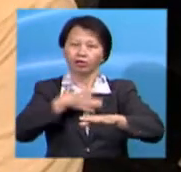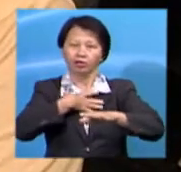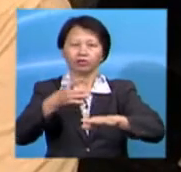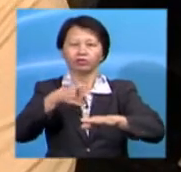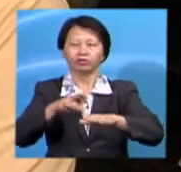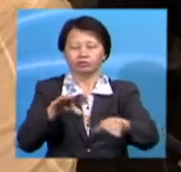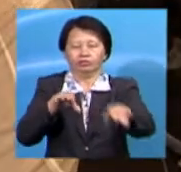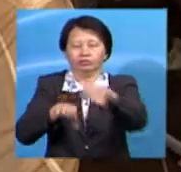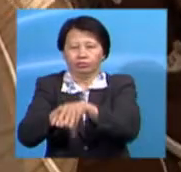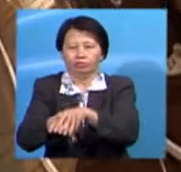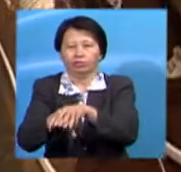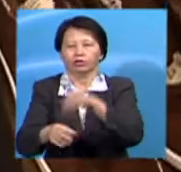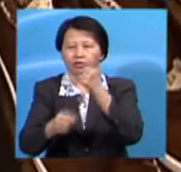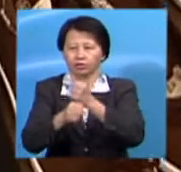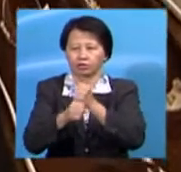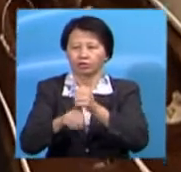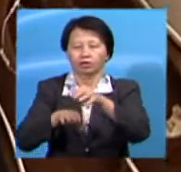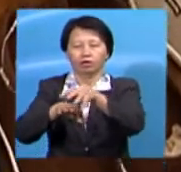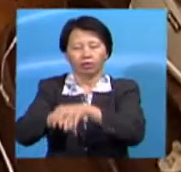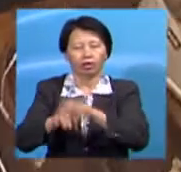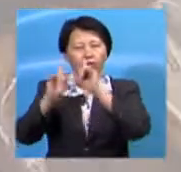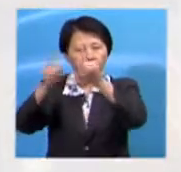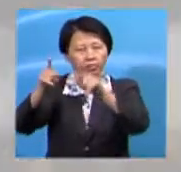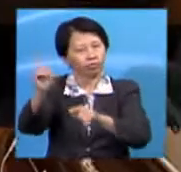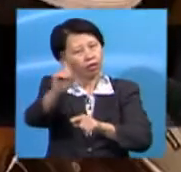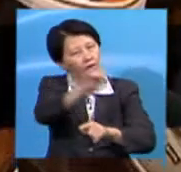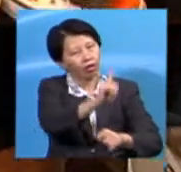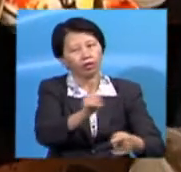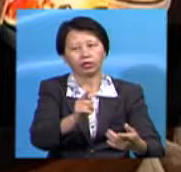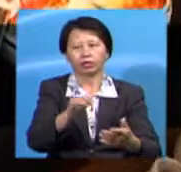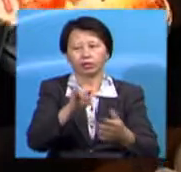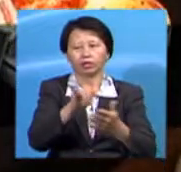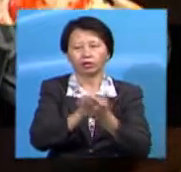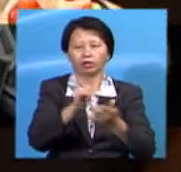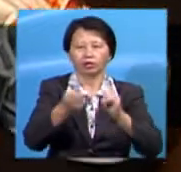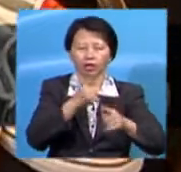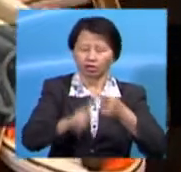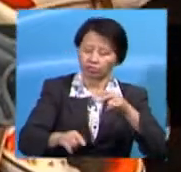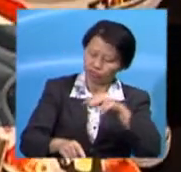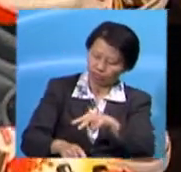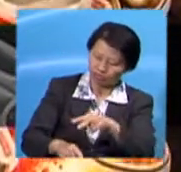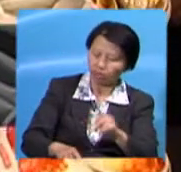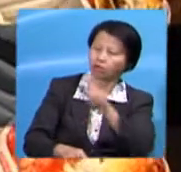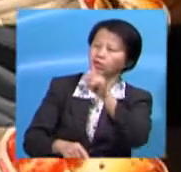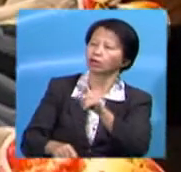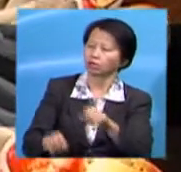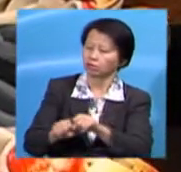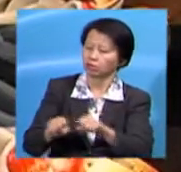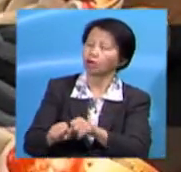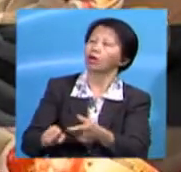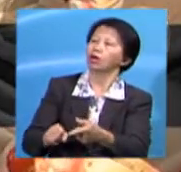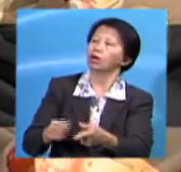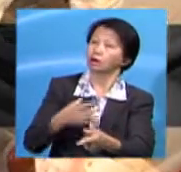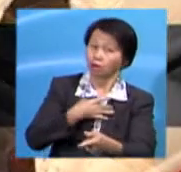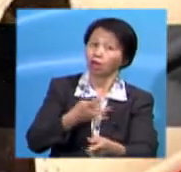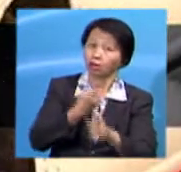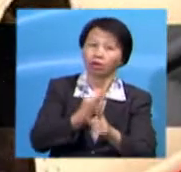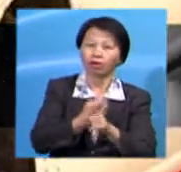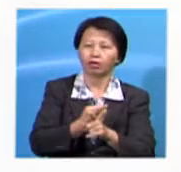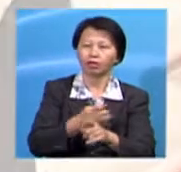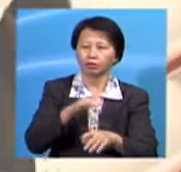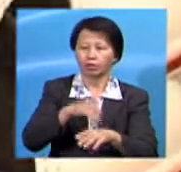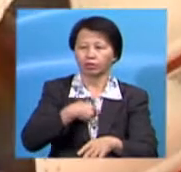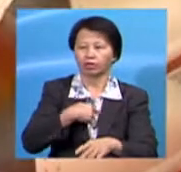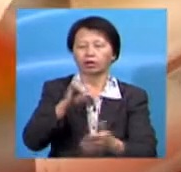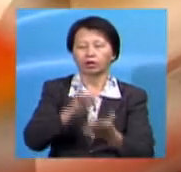pakai kasut tu pergi kerja, pergi mana-mana dia pakai. Dan daripada situ bila kawan-kawan dia tengok, kawan-kawan dia tanya, tak sangka pula ramai yang berminat. Pada saya